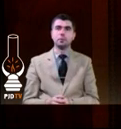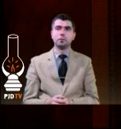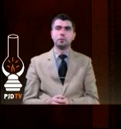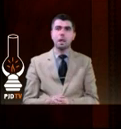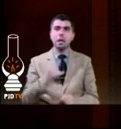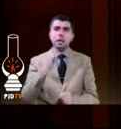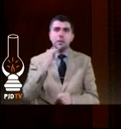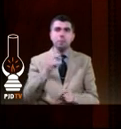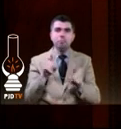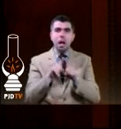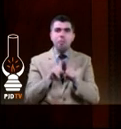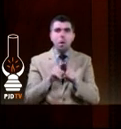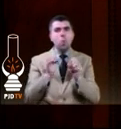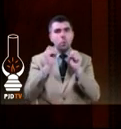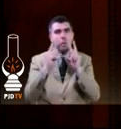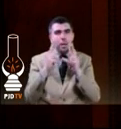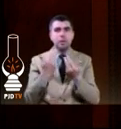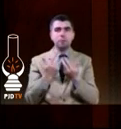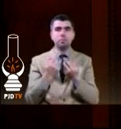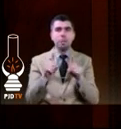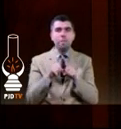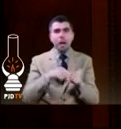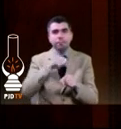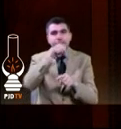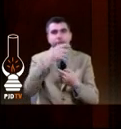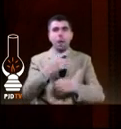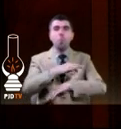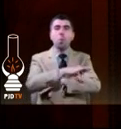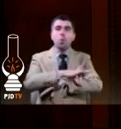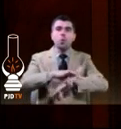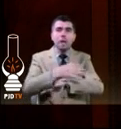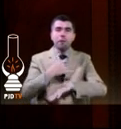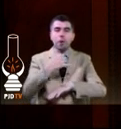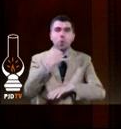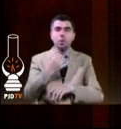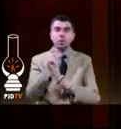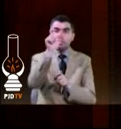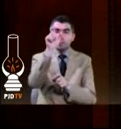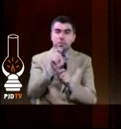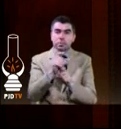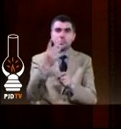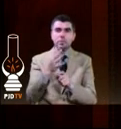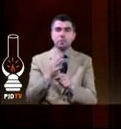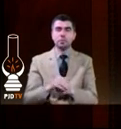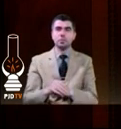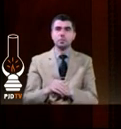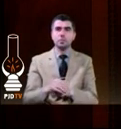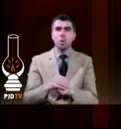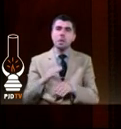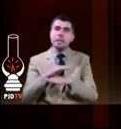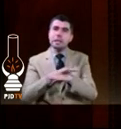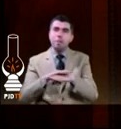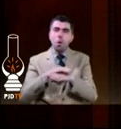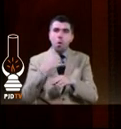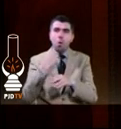كلهم فيهم التعاطف مع الموظف، لأنه صعب تجي عند واحد الموظف وتقول له السيد الموظف دابا كاين